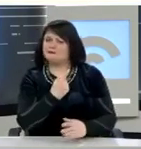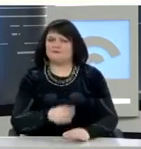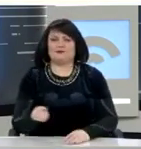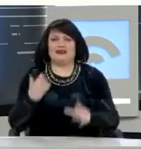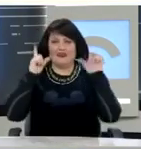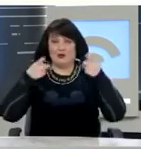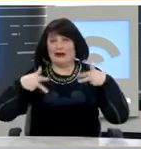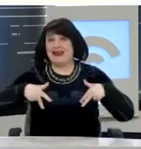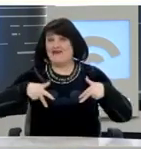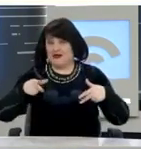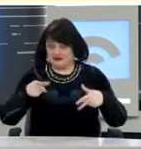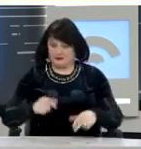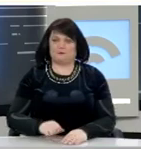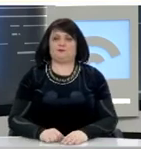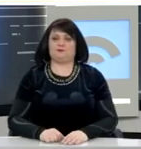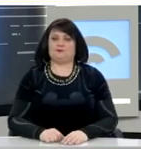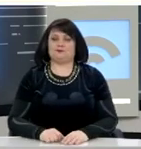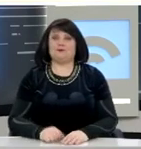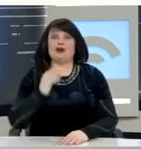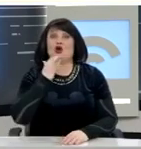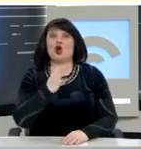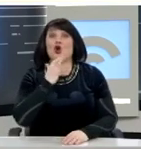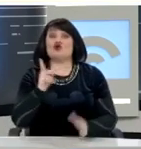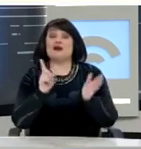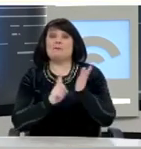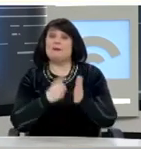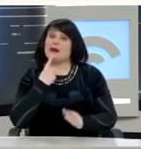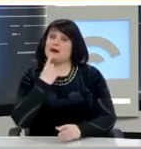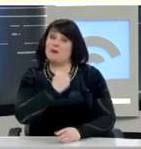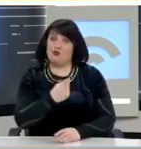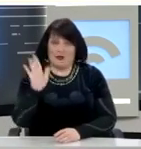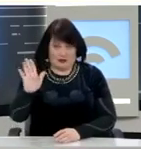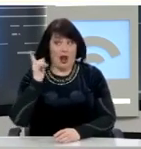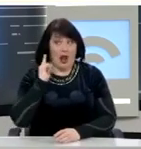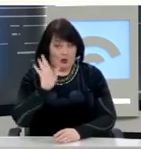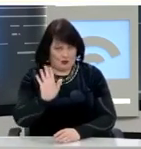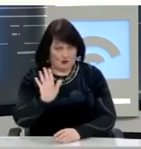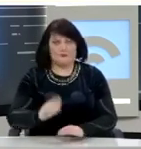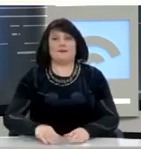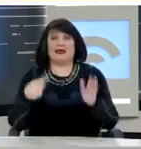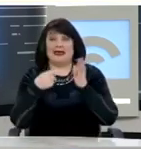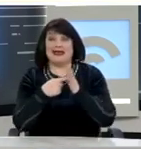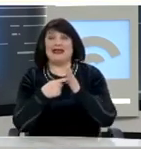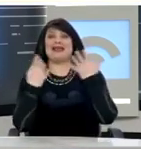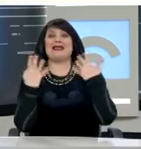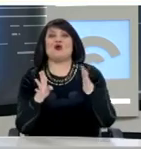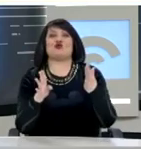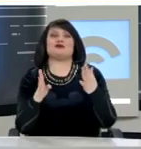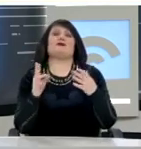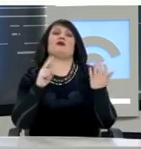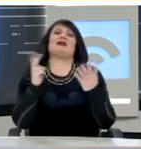Νέας Δημοκρατίας. Για τη γλώσσα θα πρέπει να λεχθεί, ακούστε, ότι το